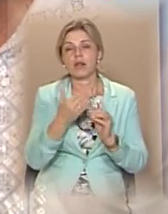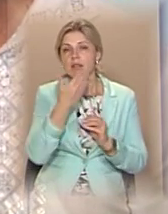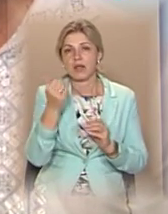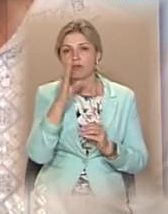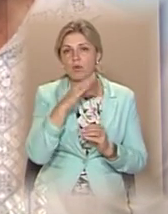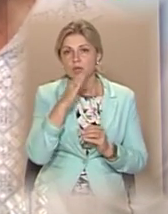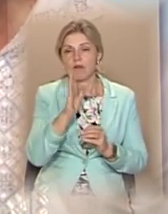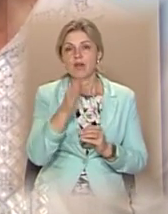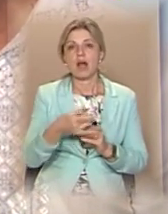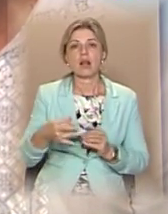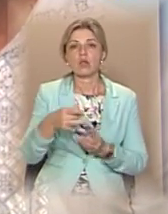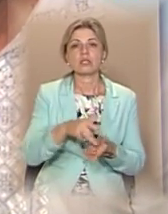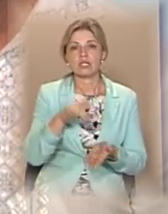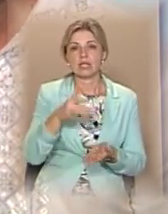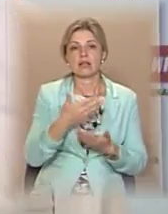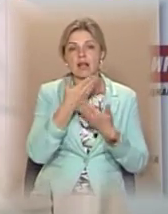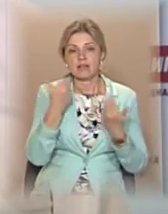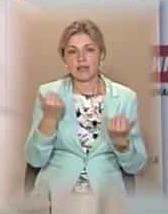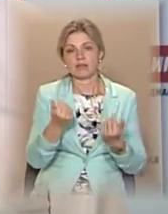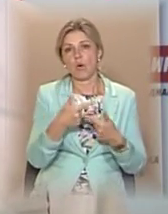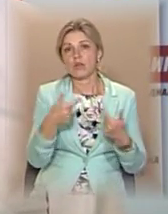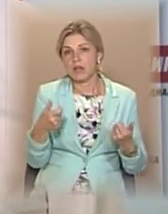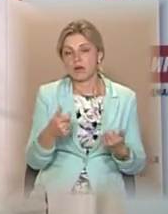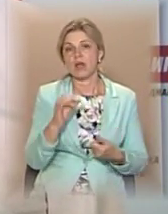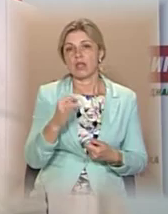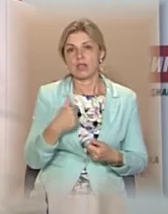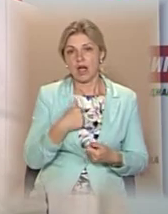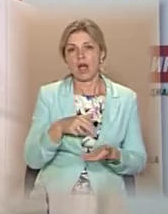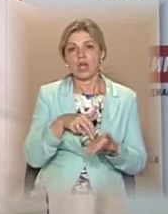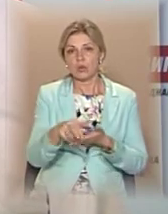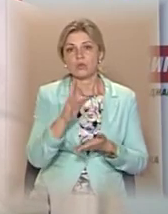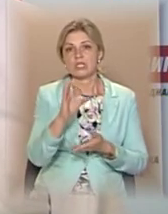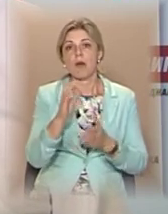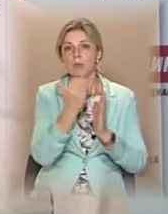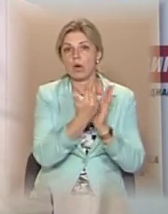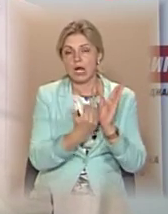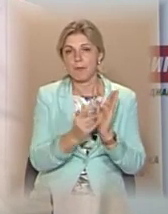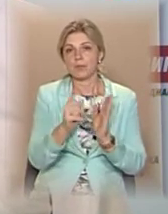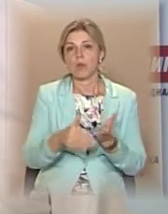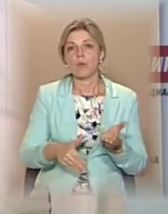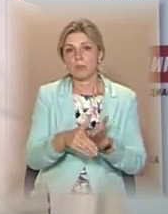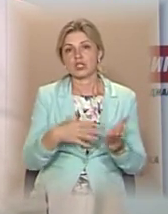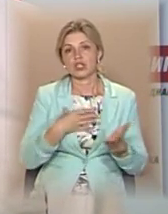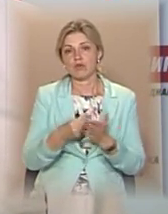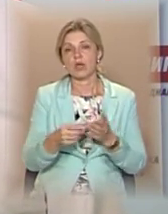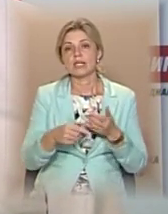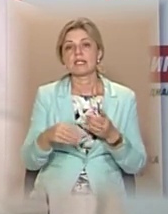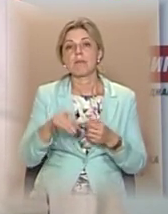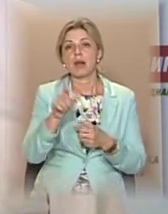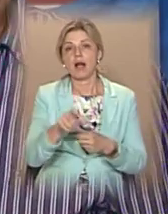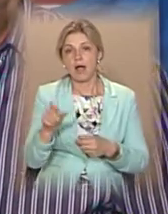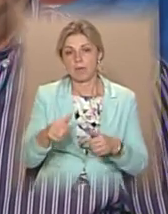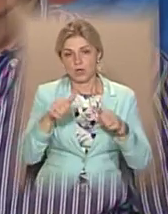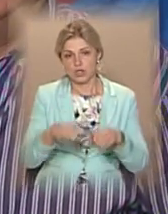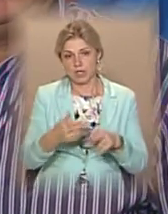в районному центрі, немає готелю там. Я йду з цією програмою, щоб допомогти своїм землякам вирішити ці